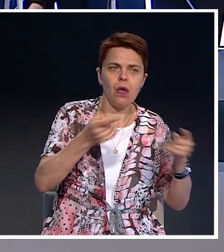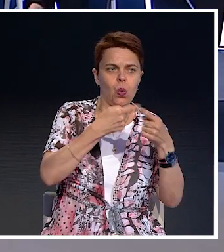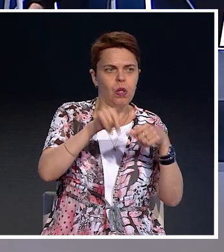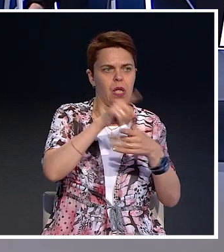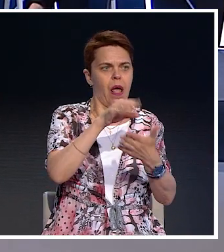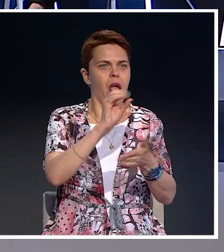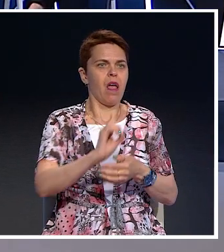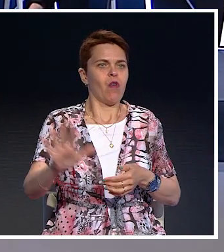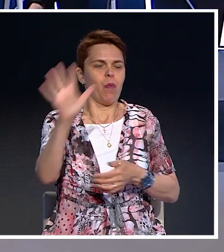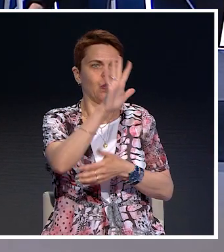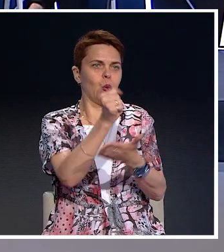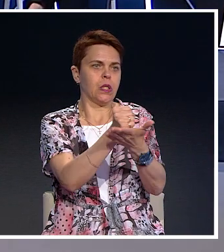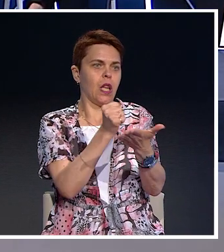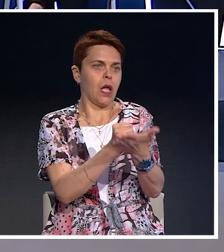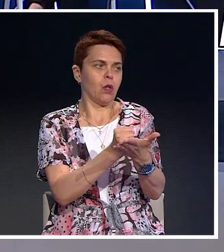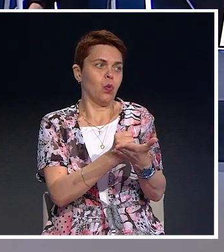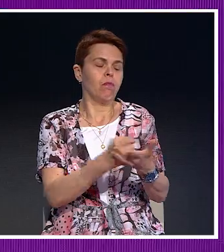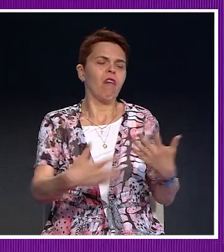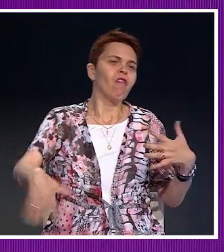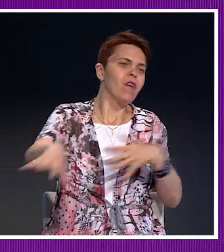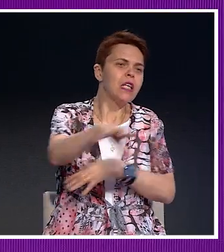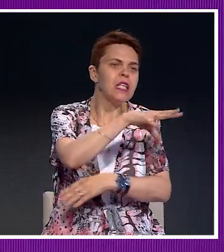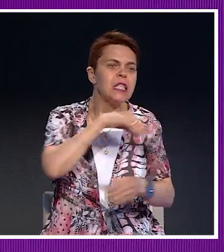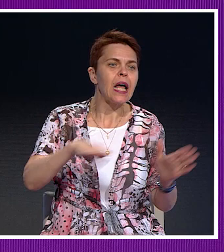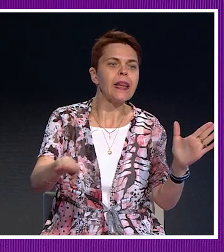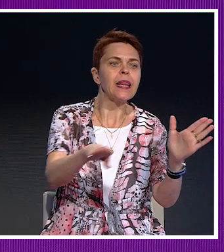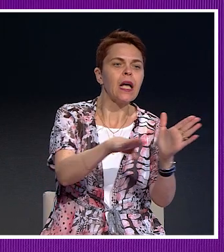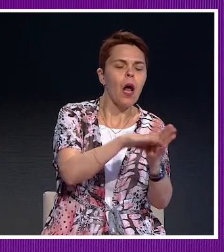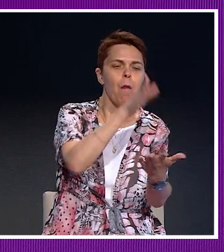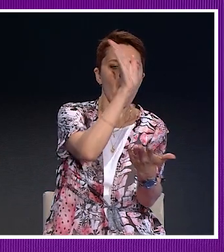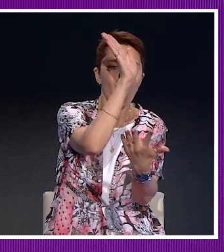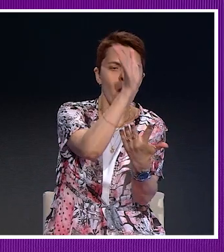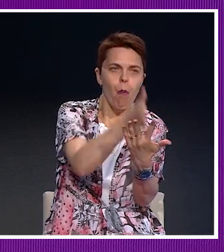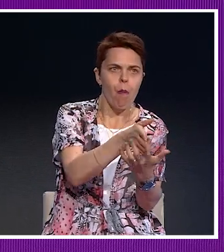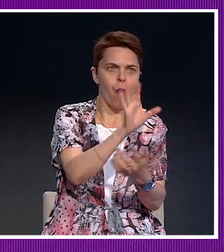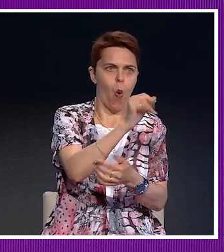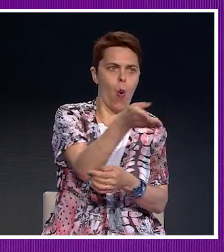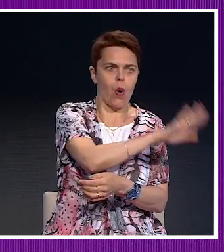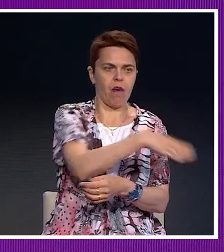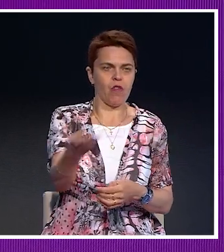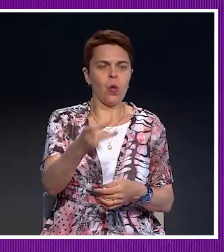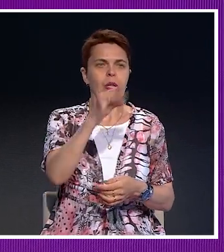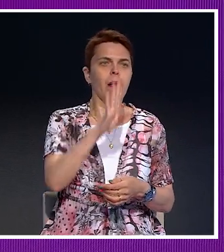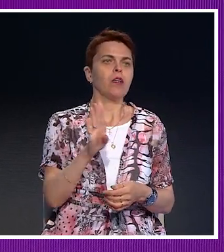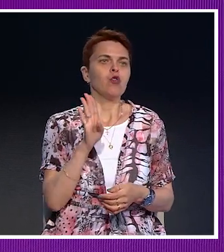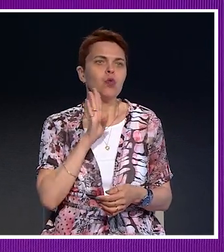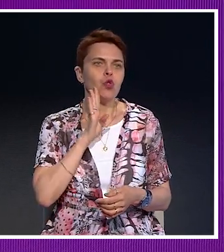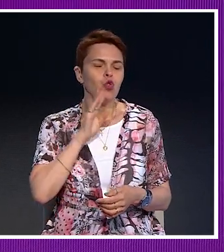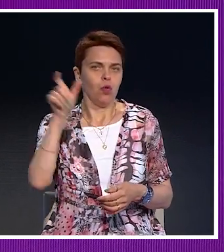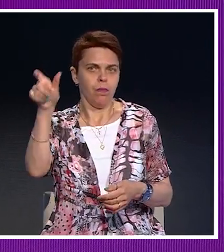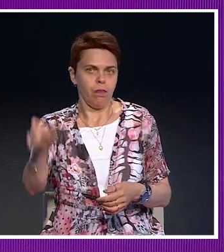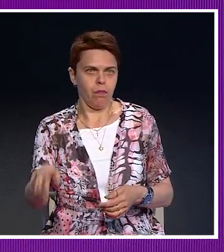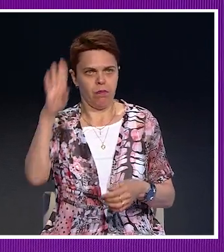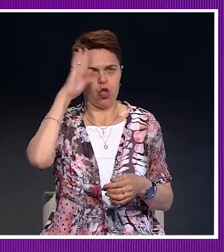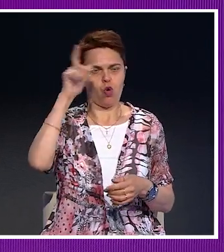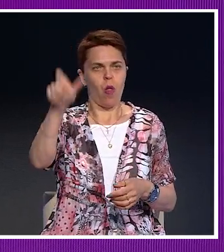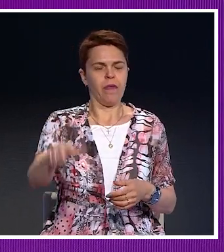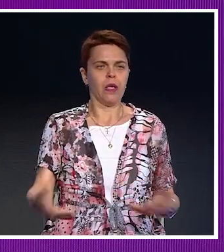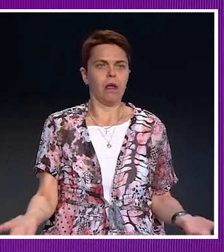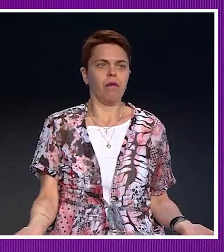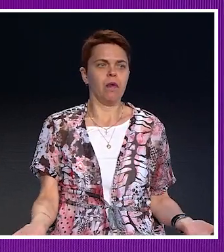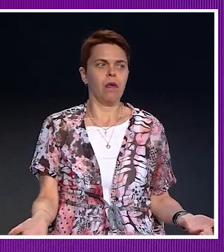європейського стандарту, коли вся декретна відпустка поділена порівну для чоловіків і жінок, і